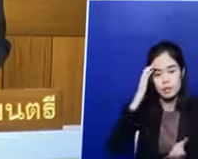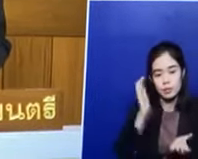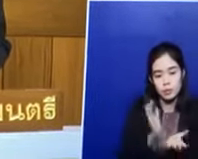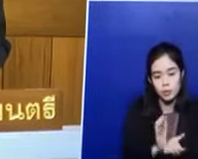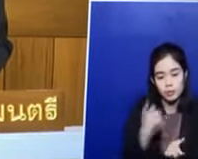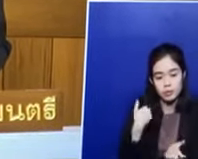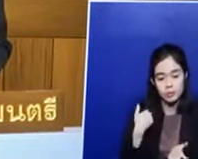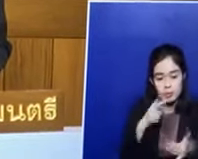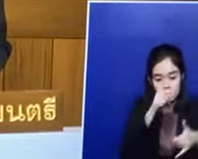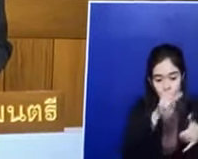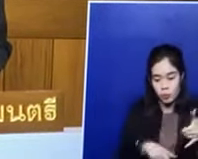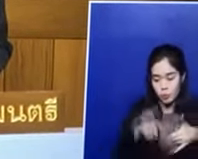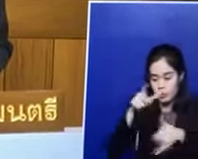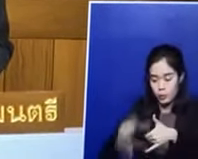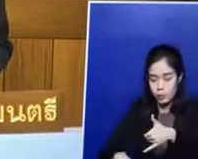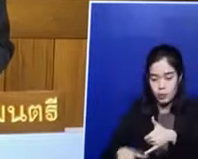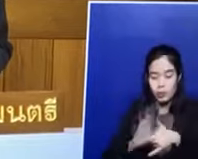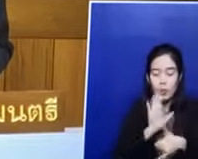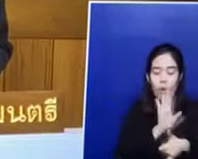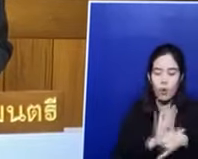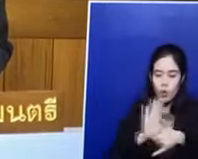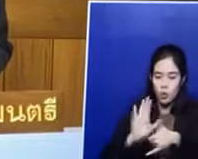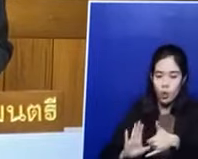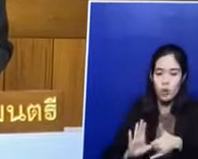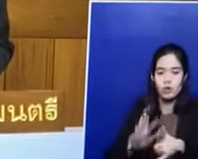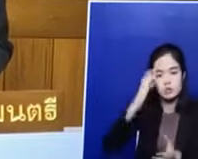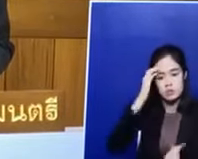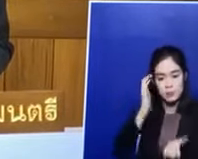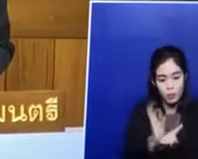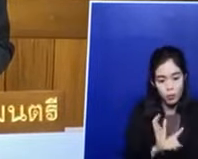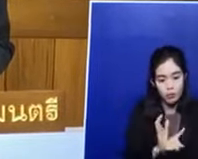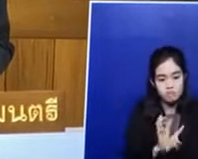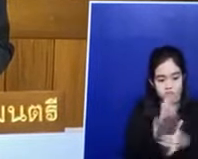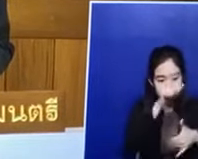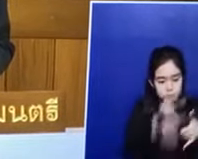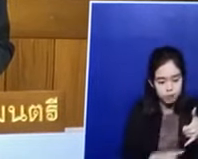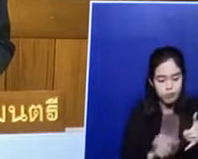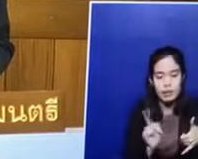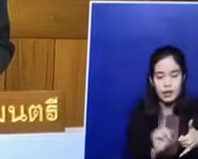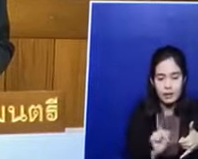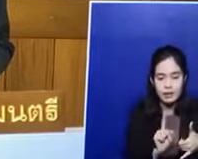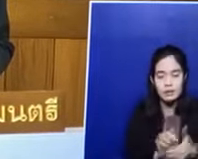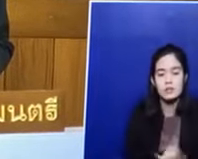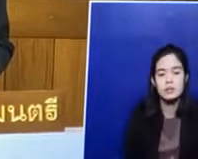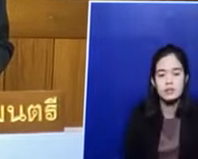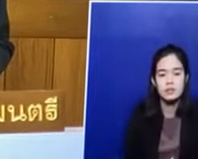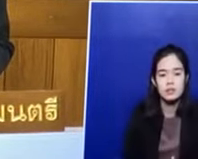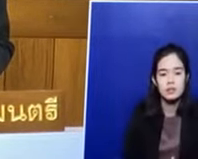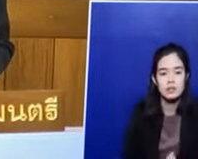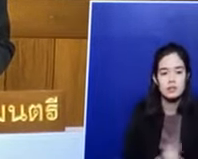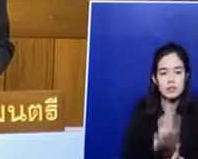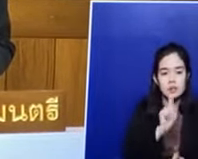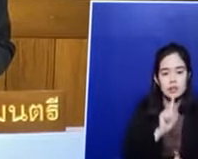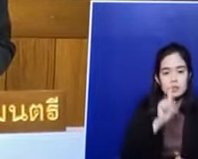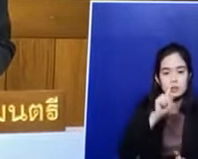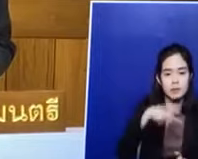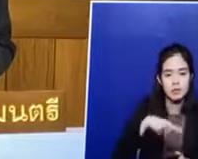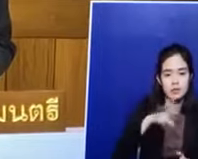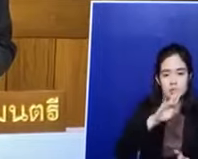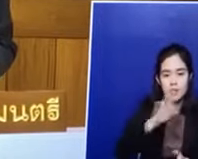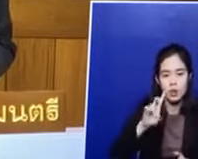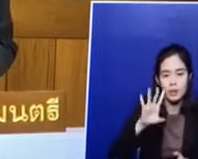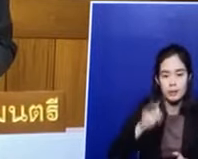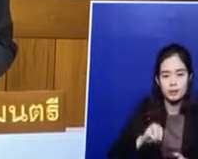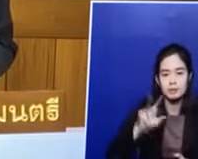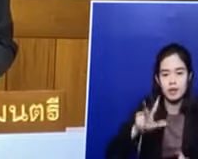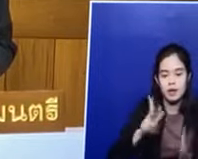เนินการทางวินัยข้าราชการตำรวจดังนี้ดำเนินการวินัยอย่างไม่ได้แรงจำนวน 1,873 รายนะ